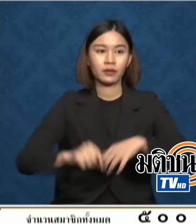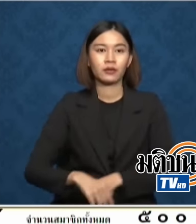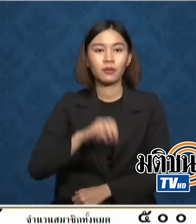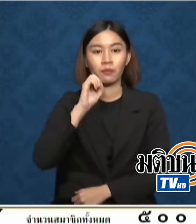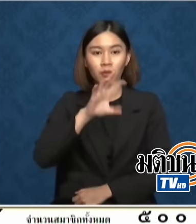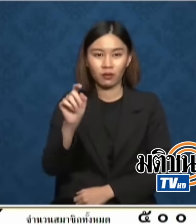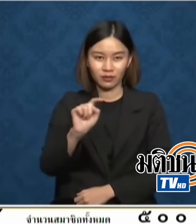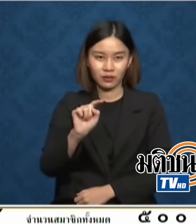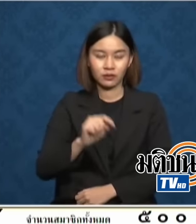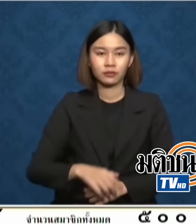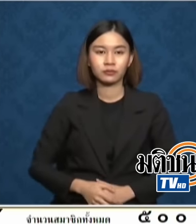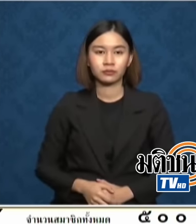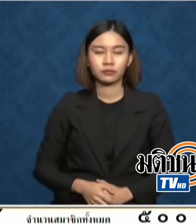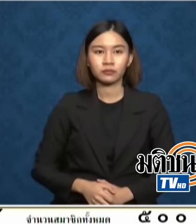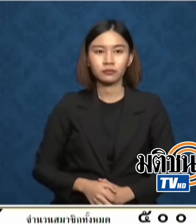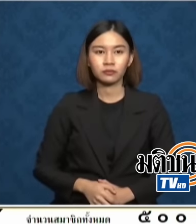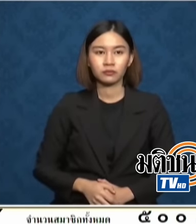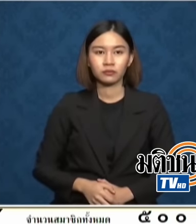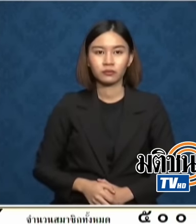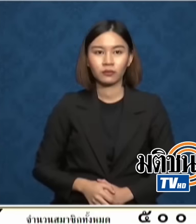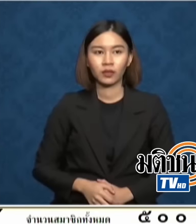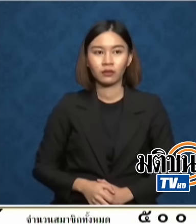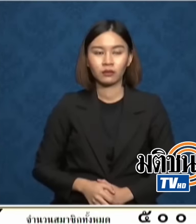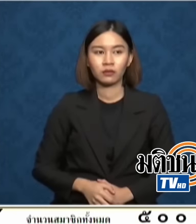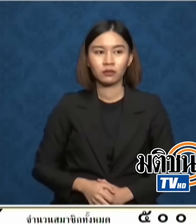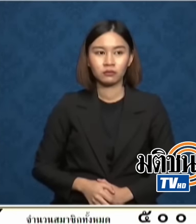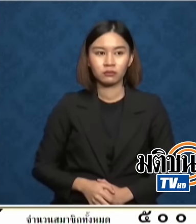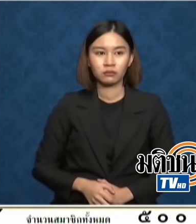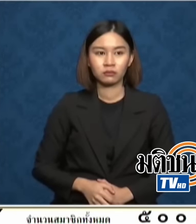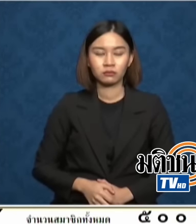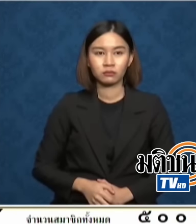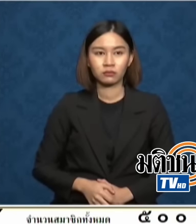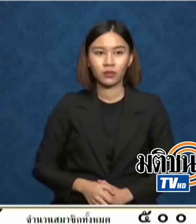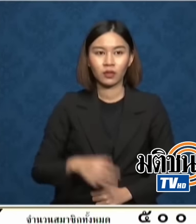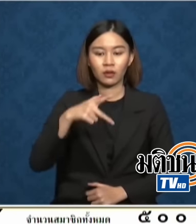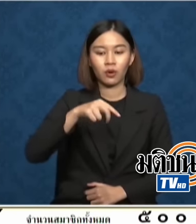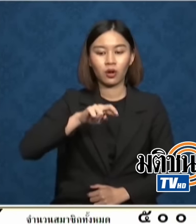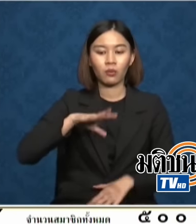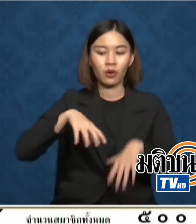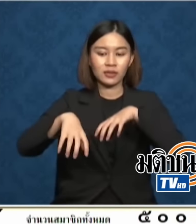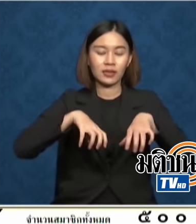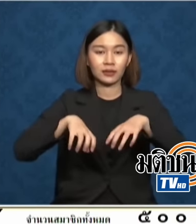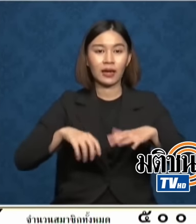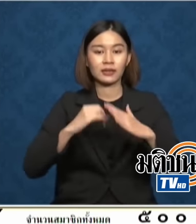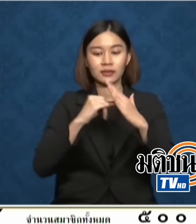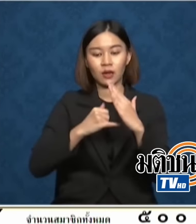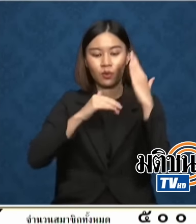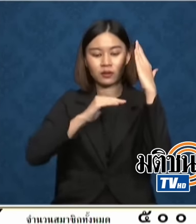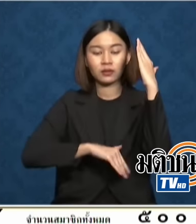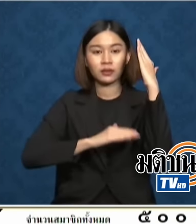างว่าการภายใต้พ.ร.บ.บริหารราชการจังหวัดชายแดนภาค